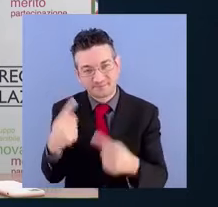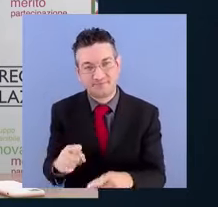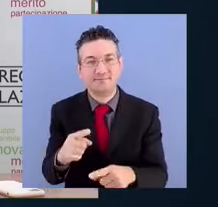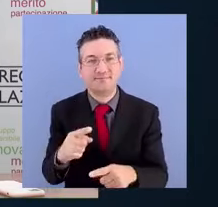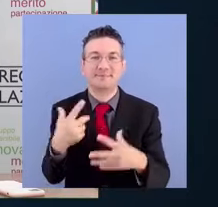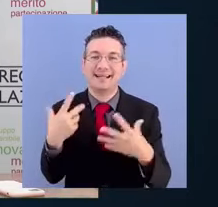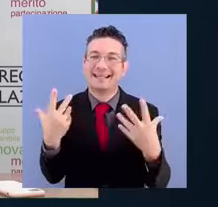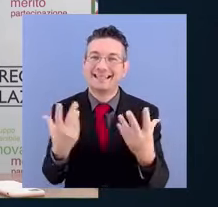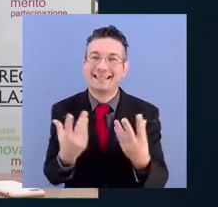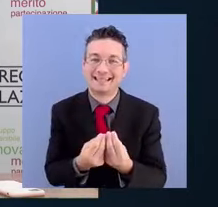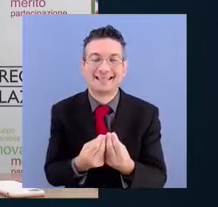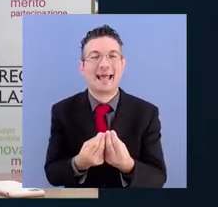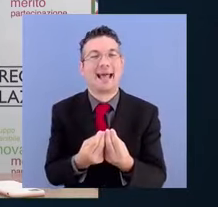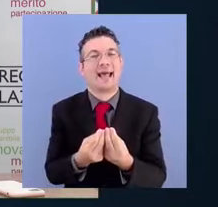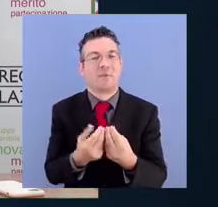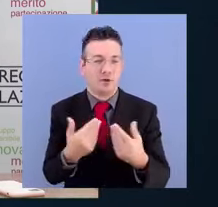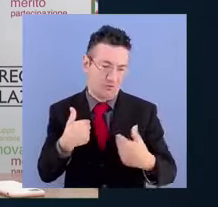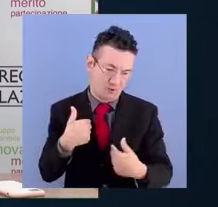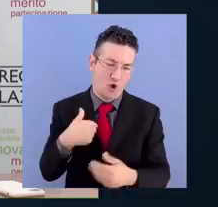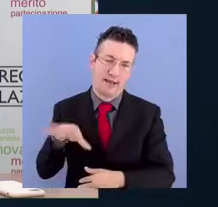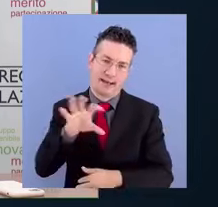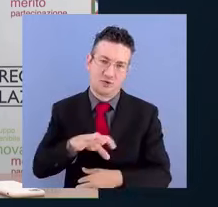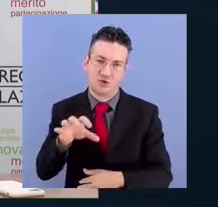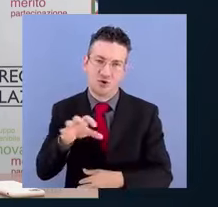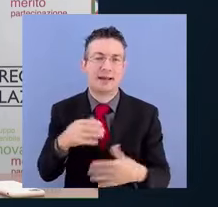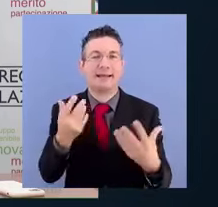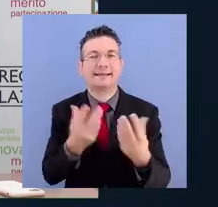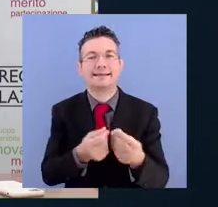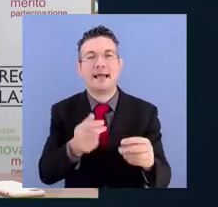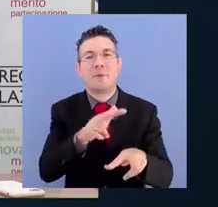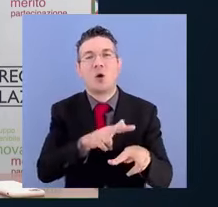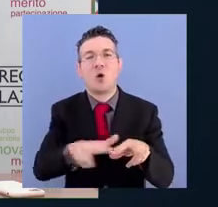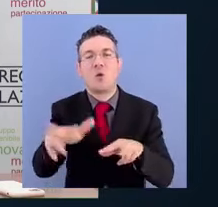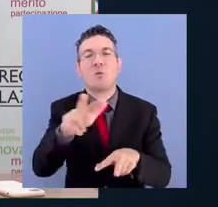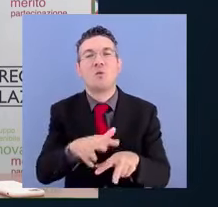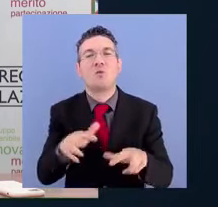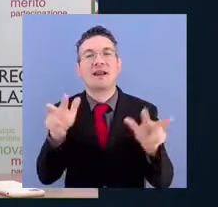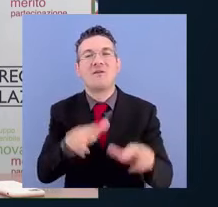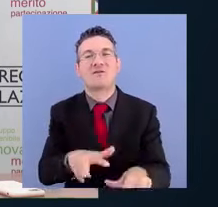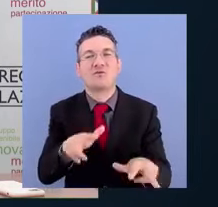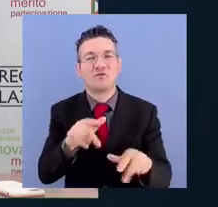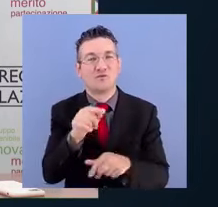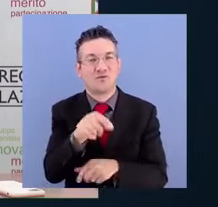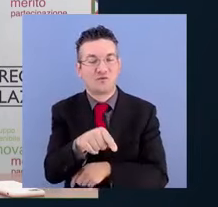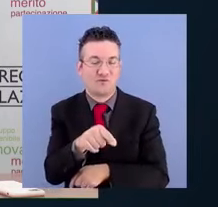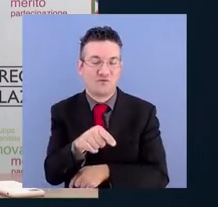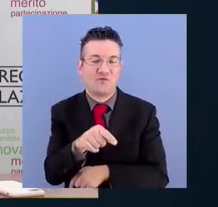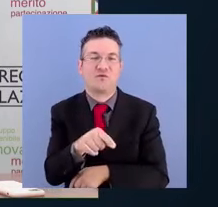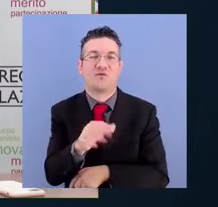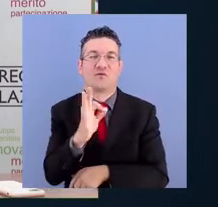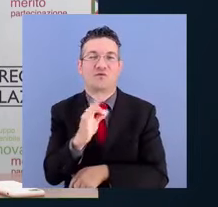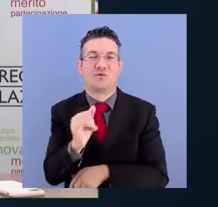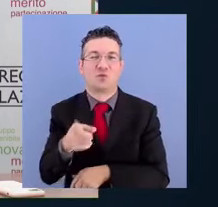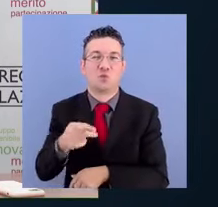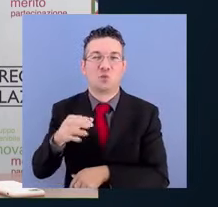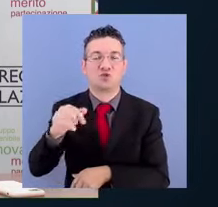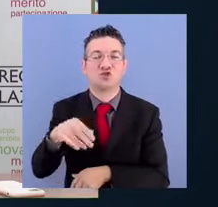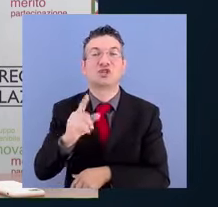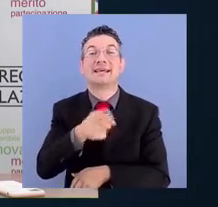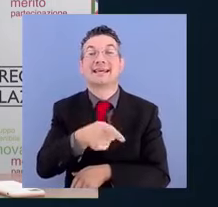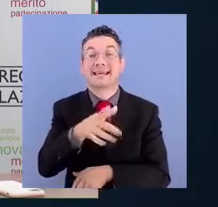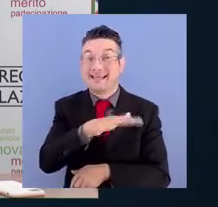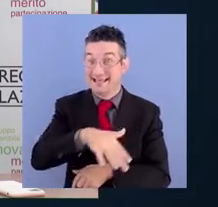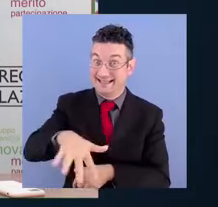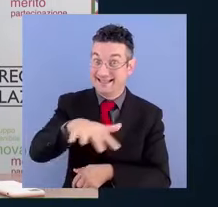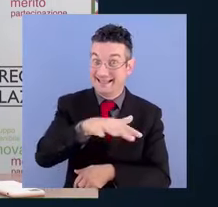all'arsial noi come regione insieme al comune abbiamo avviato anche un importante piano marketing perché è un territorio